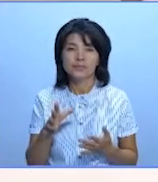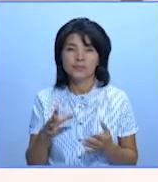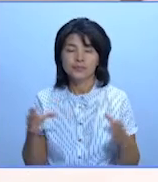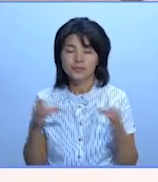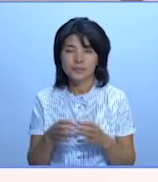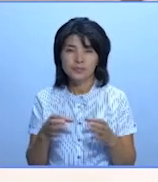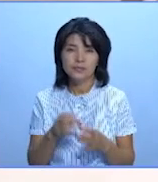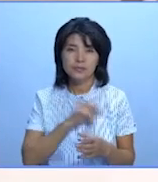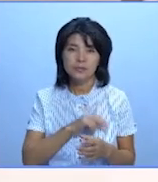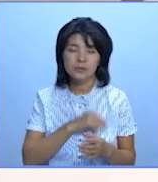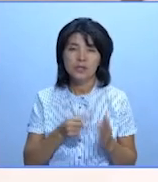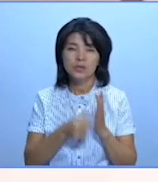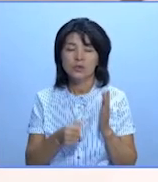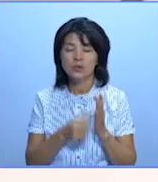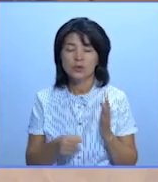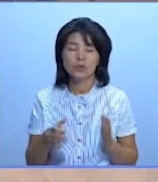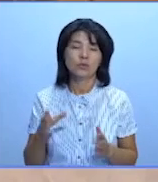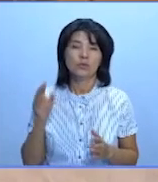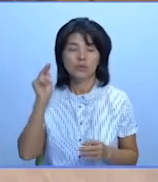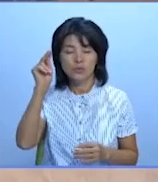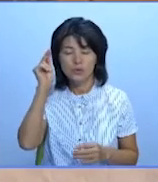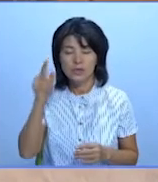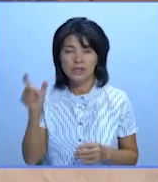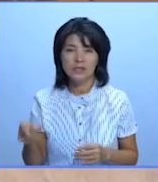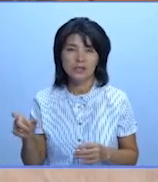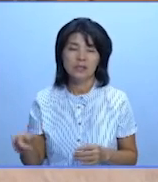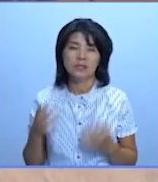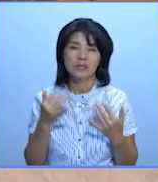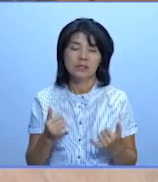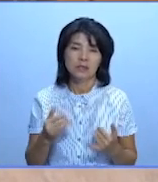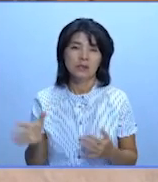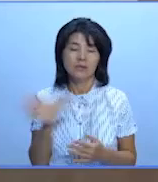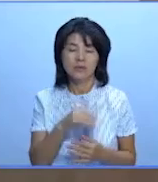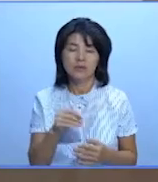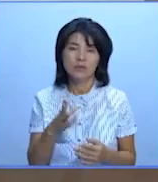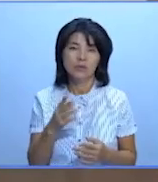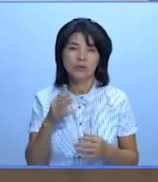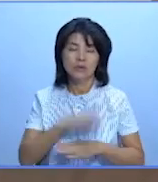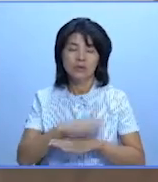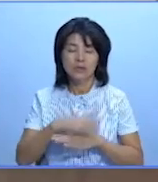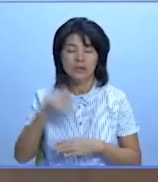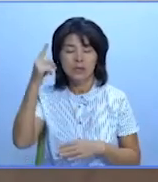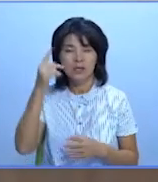жасайды. Барлығы 600 оқушы 11 бағытта сабақ алады. Оның ішінде сурет, би, қобыз, домбыра